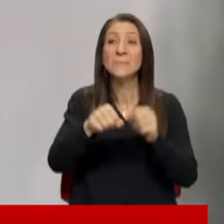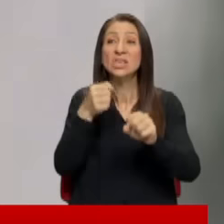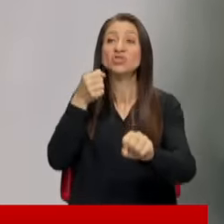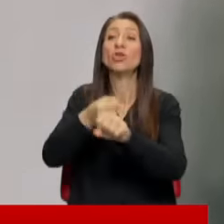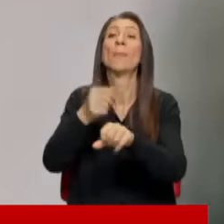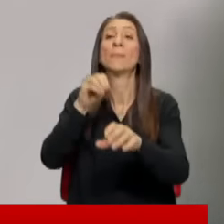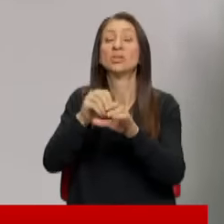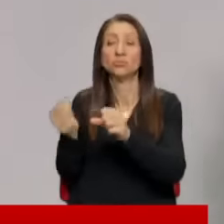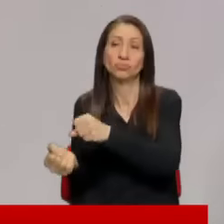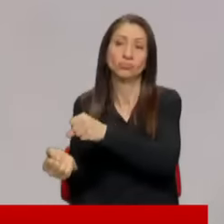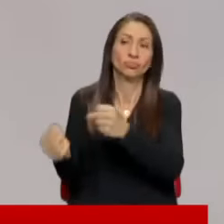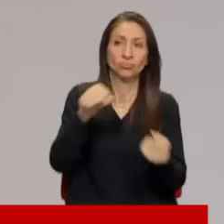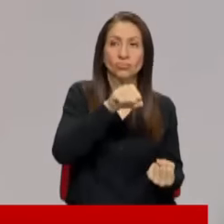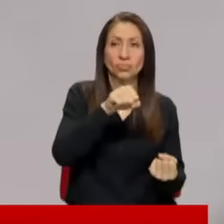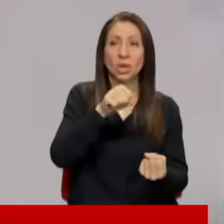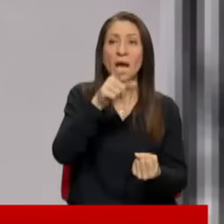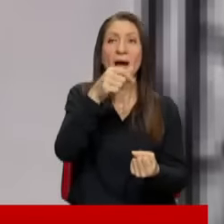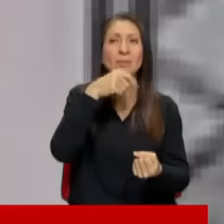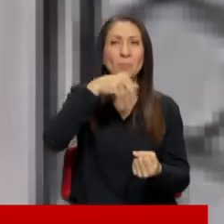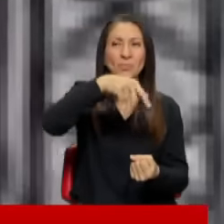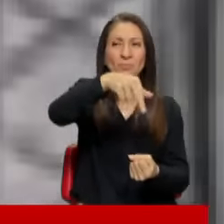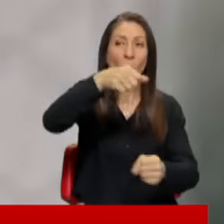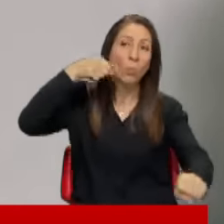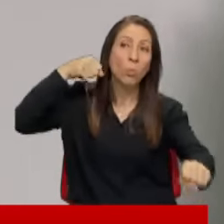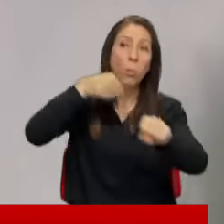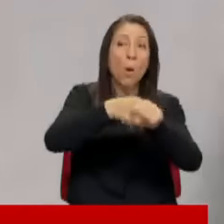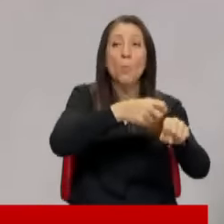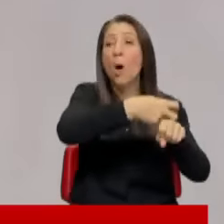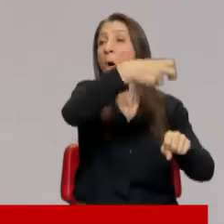çarpmamak için direksiyonu kırıyor, ardından yayaya böyle çarpıyor.